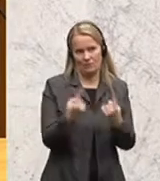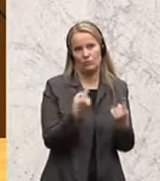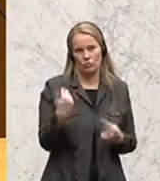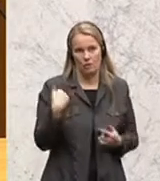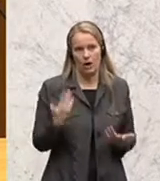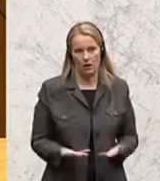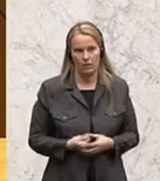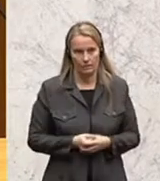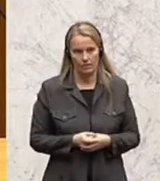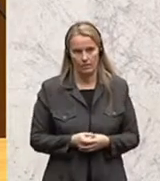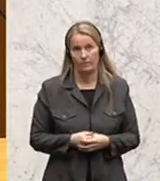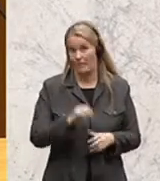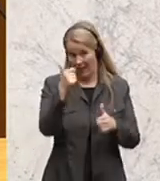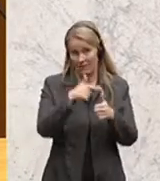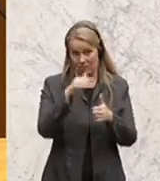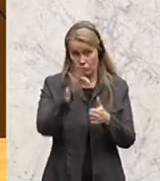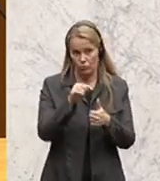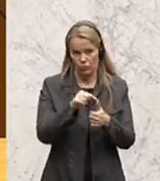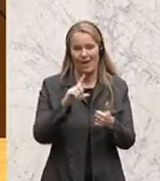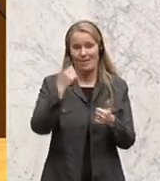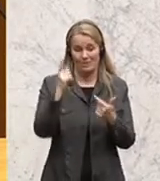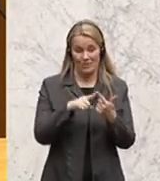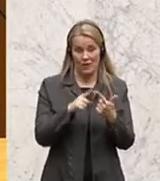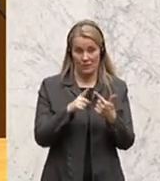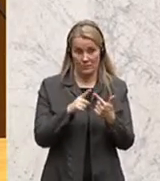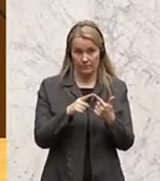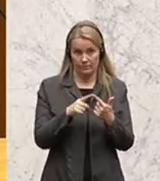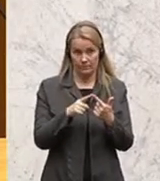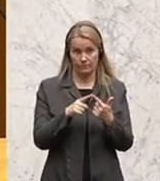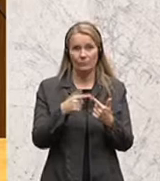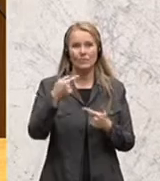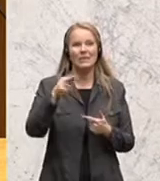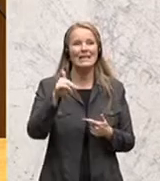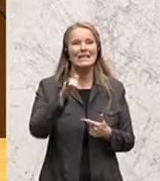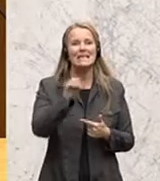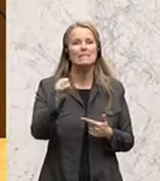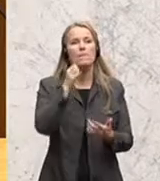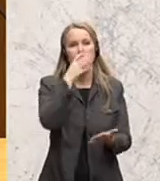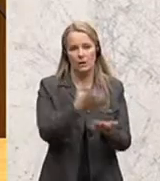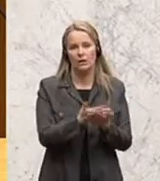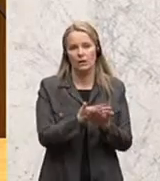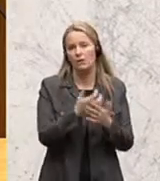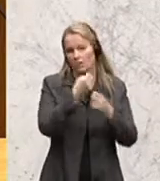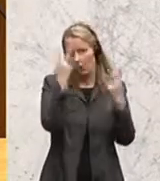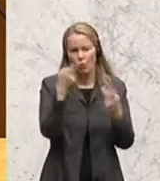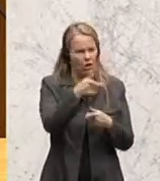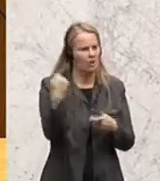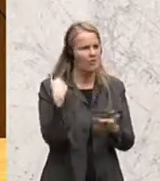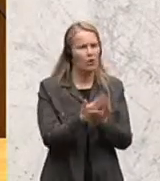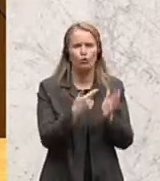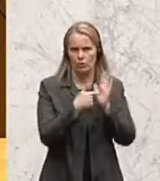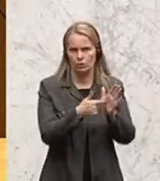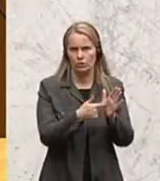Situation. Das ist der erste Punkt. Der zweite Punkt, der GRIS-Bericht ist natürlich, aber darauf wurde ja schon hingewiesen,